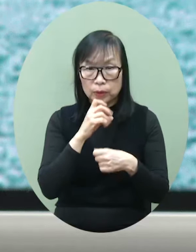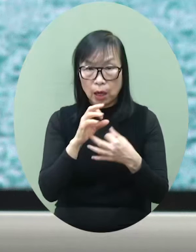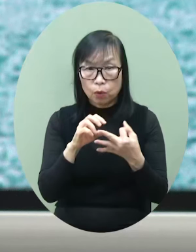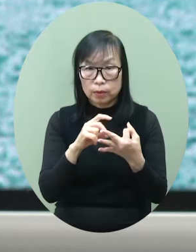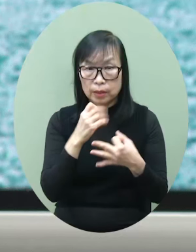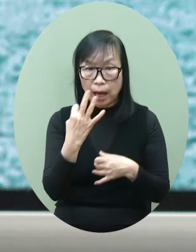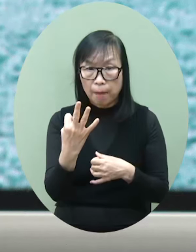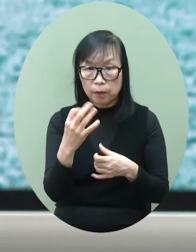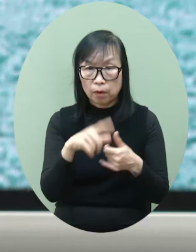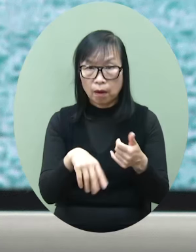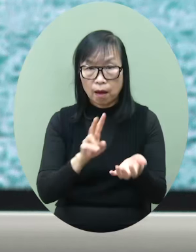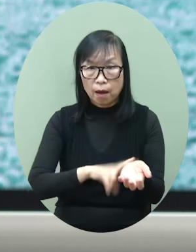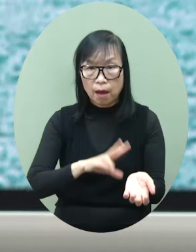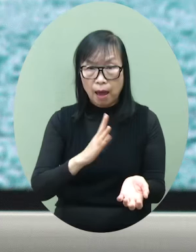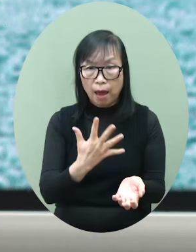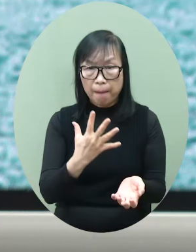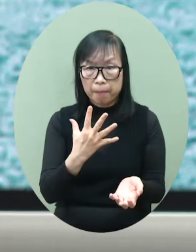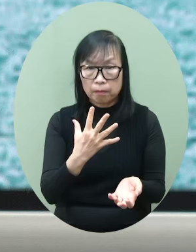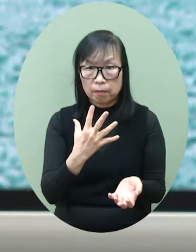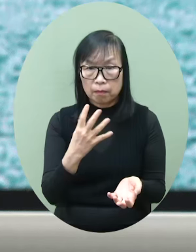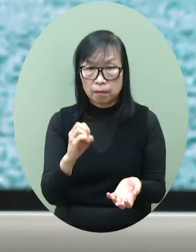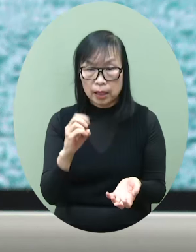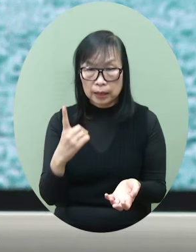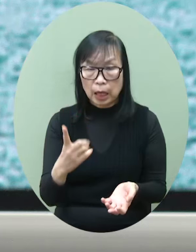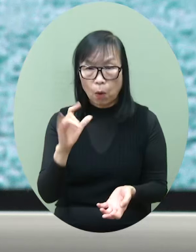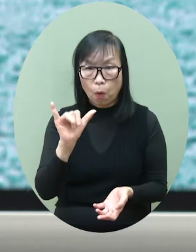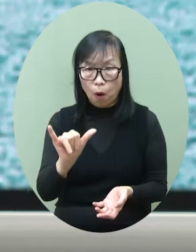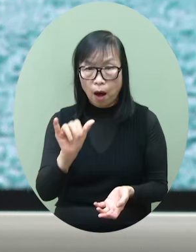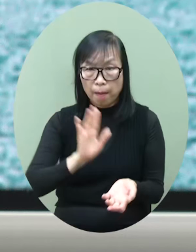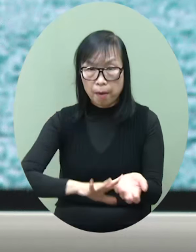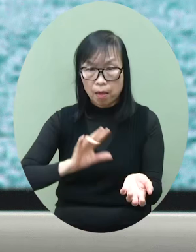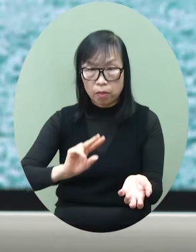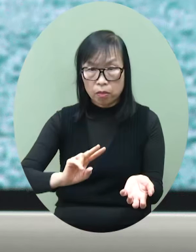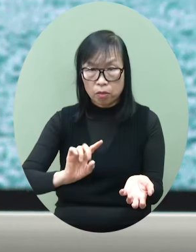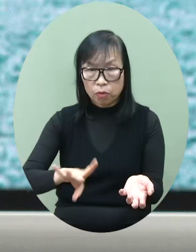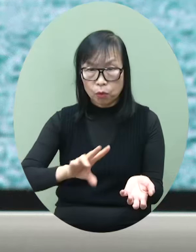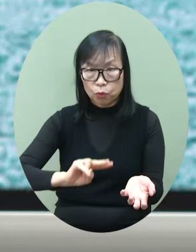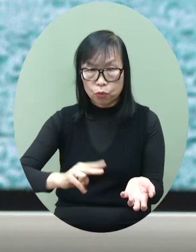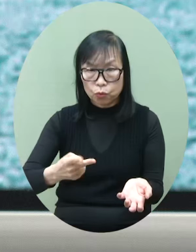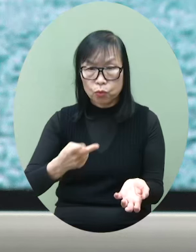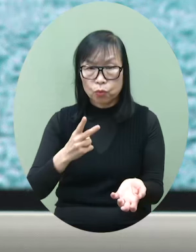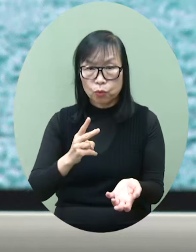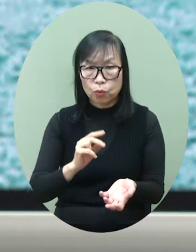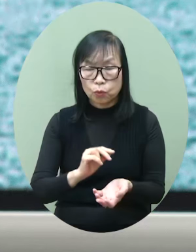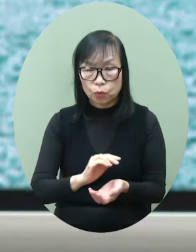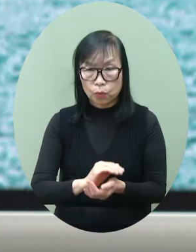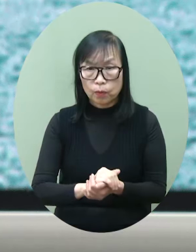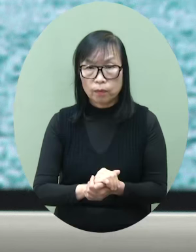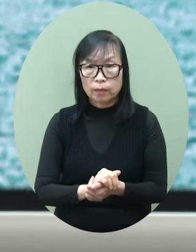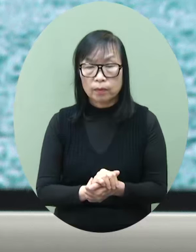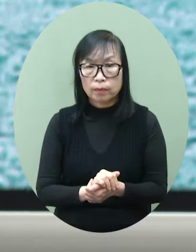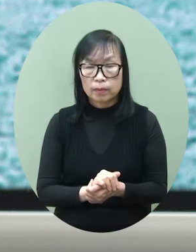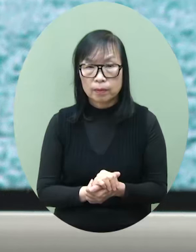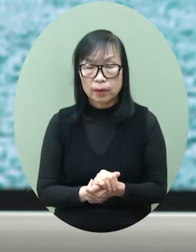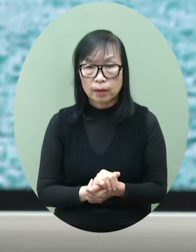是N501Y的病毒株還有三